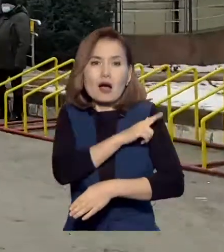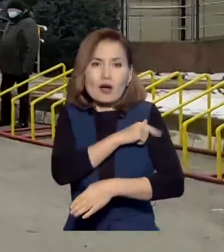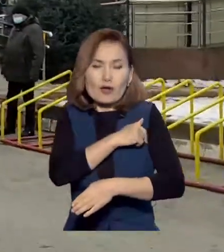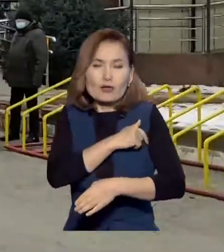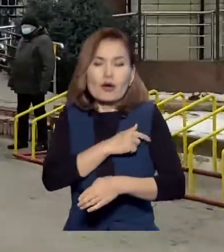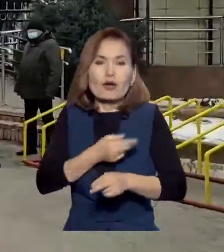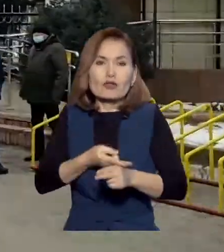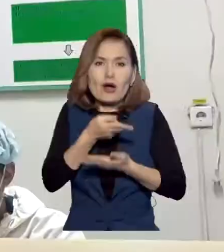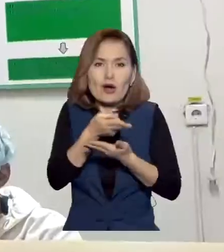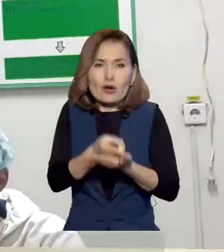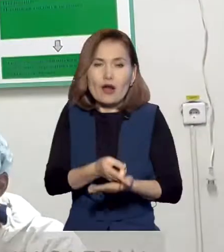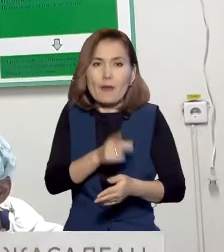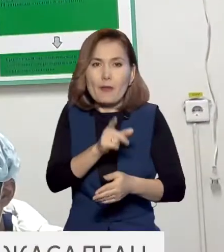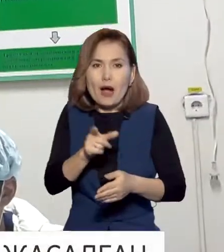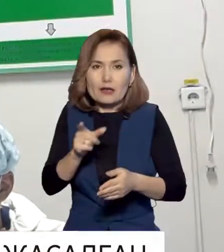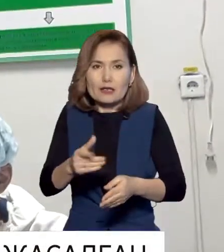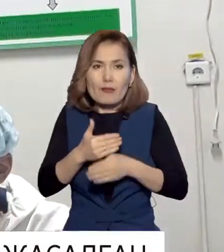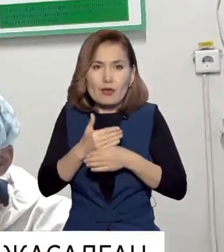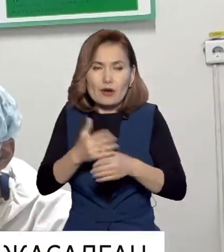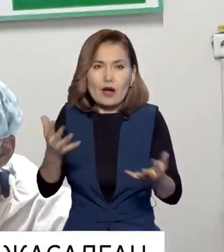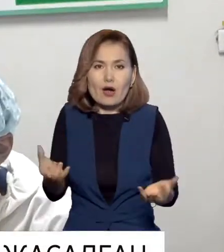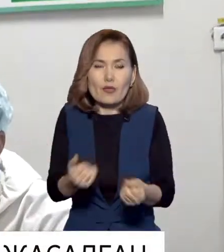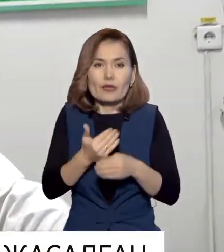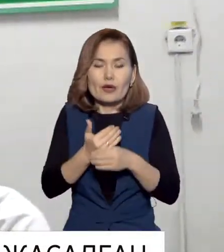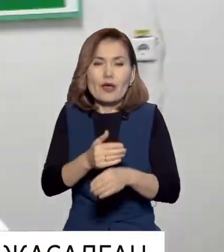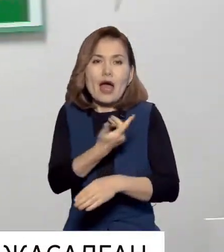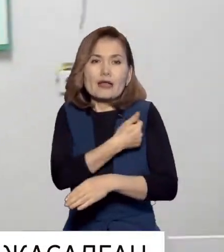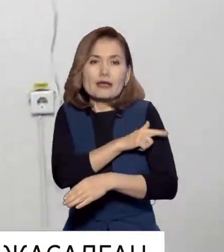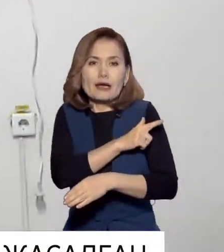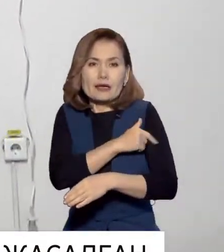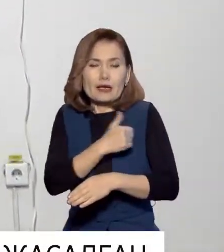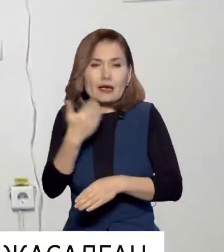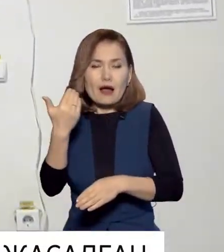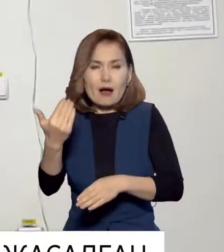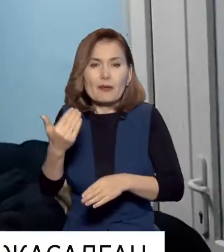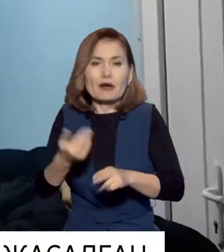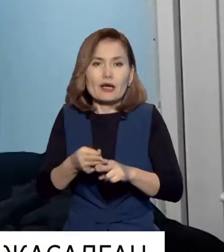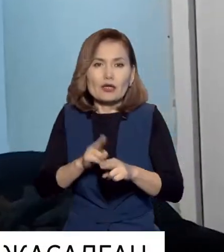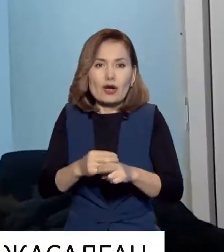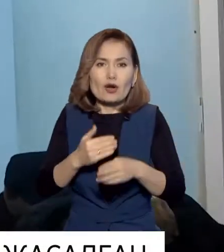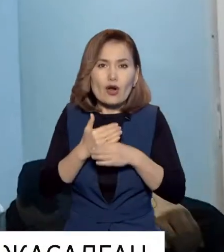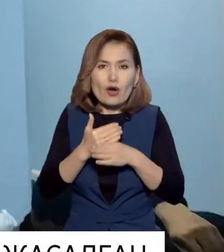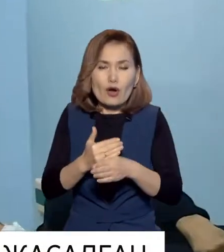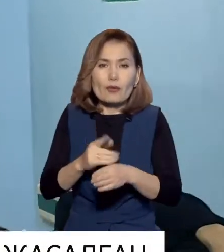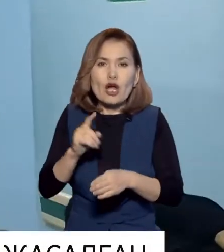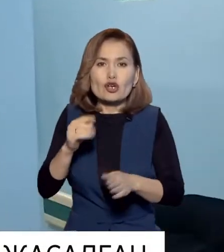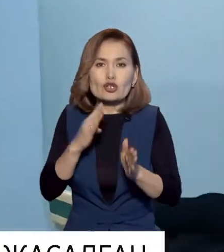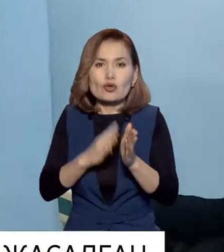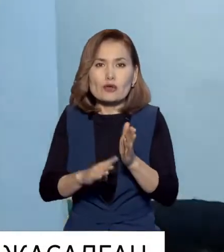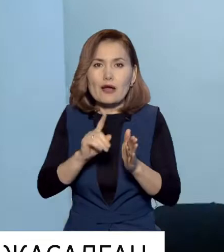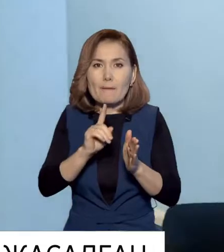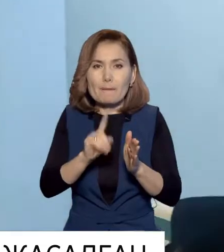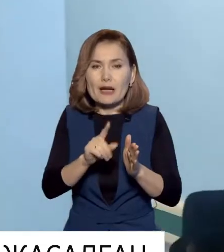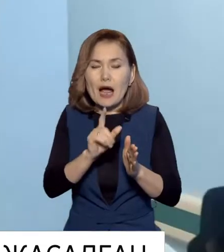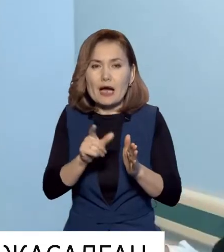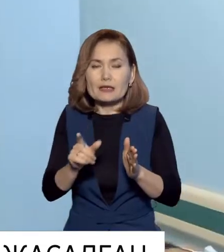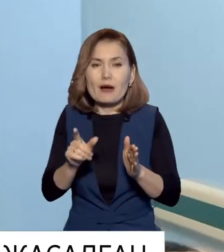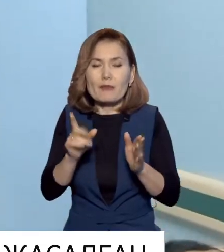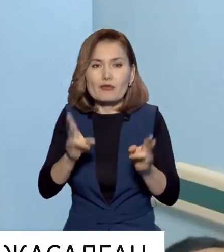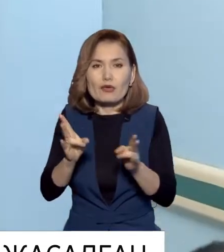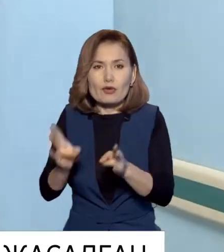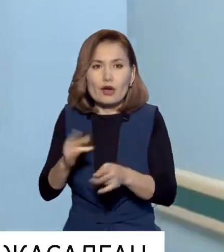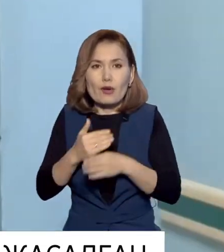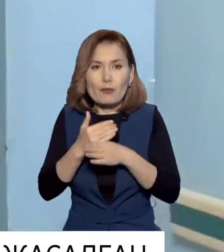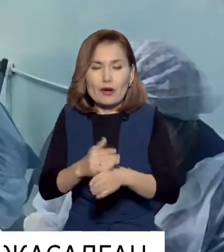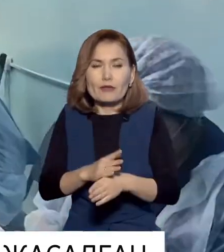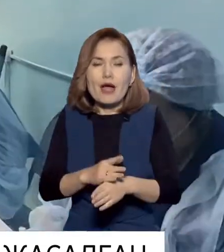отаның саны. Дәрігерлердің сөзінше, тәртіпсіздік кезінде медициналық мекемеге 191 адам түрлі жарақатпен түскен. Бір дәрігер 12